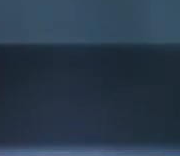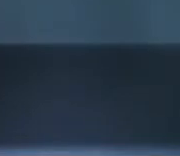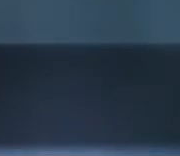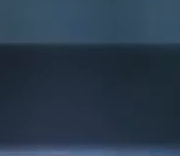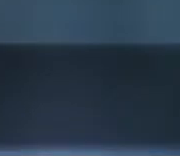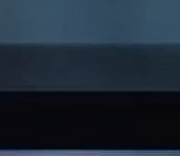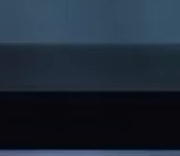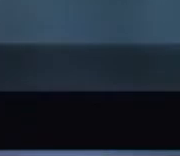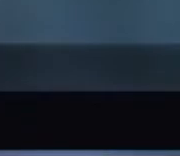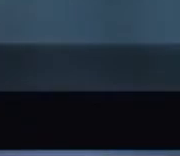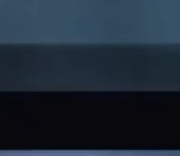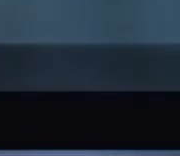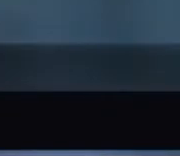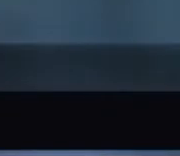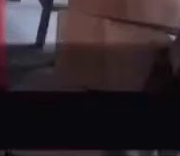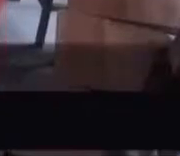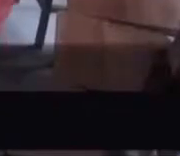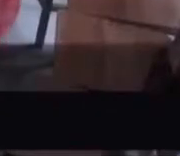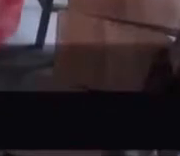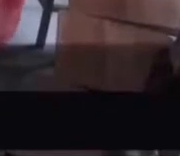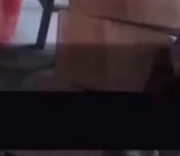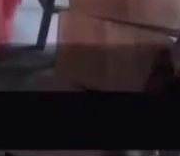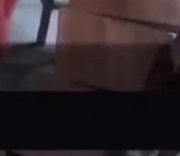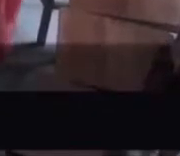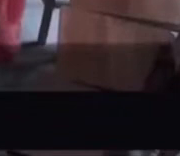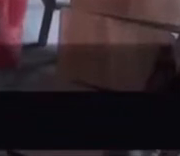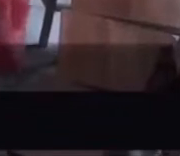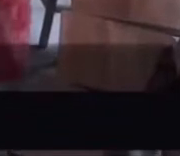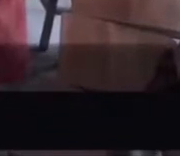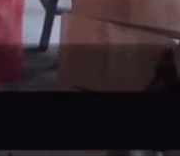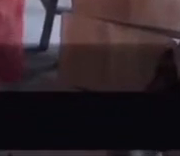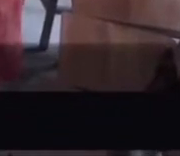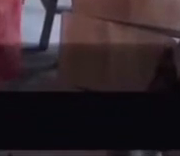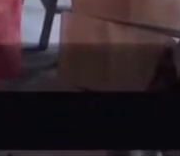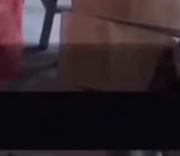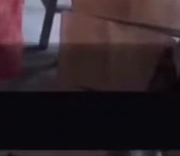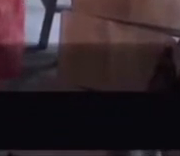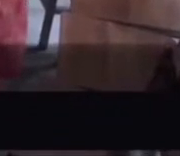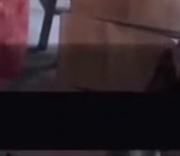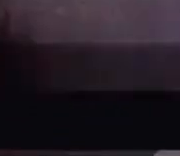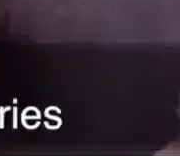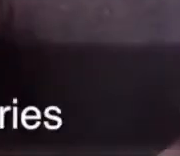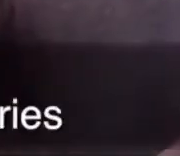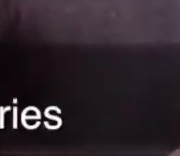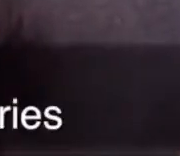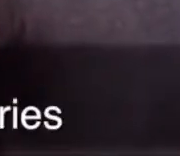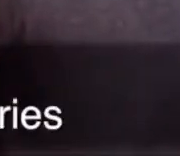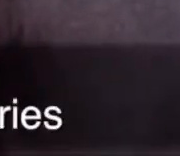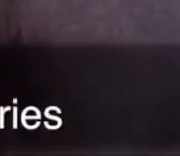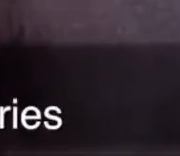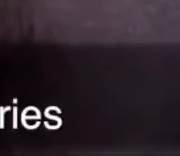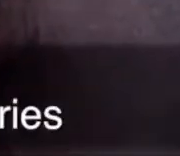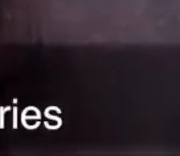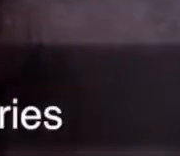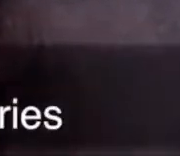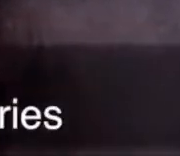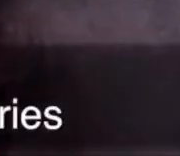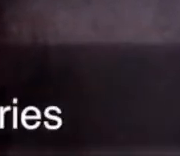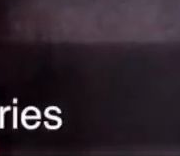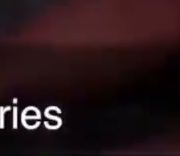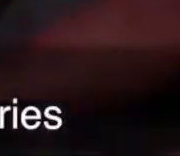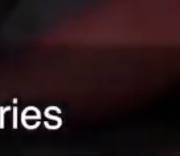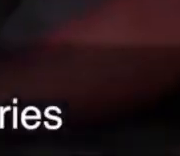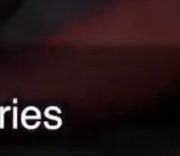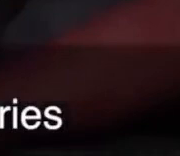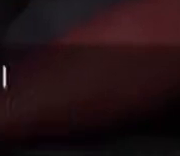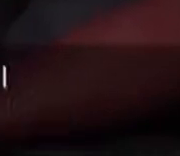পাইছি এবং ফার্স্ট এইড, সার্চ অ্যান্ড রেস্কিউ বিষয়ে প্রশিক্ষণ পাইছি। পারিবারিক পর্যায়ে উপকারভোগী